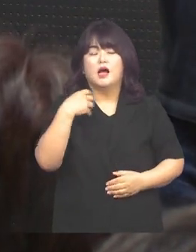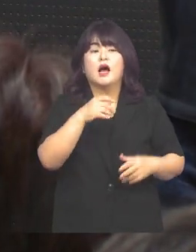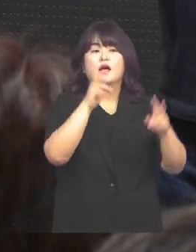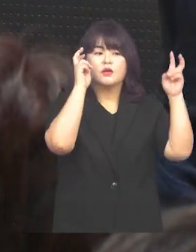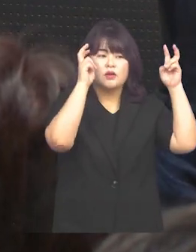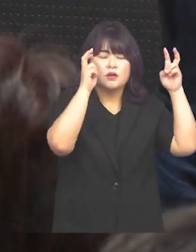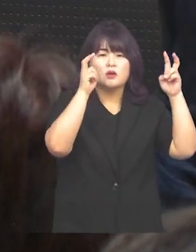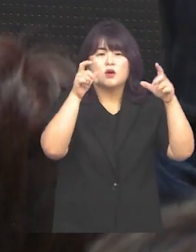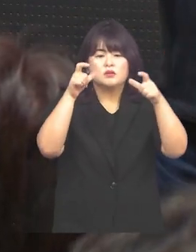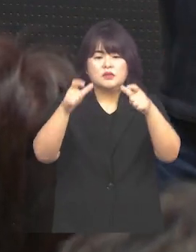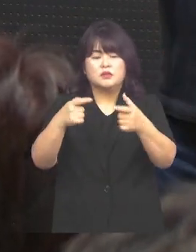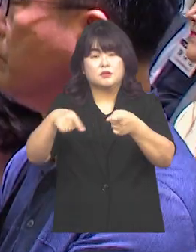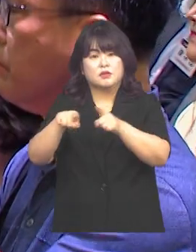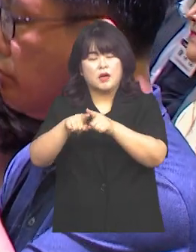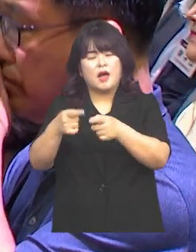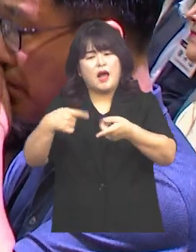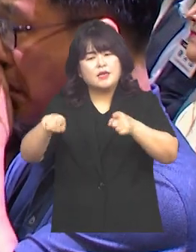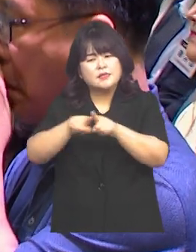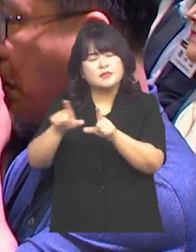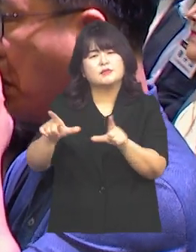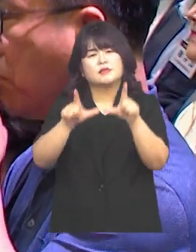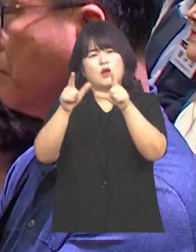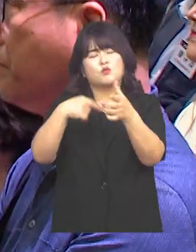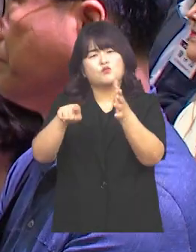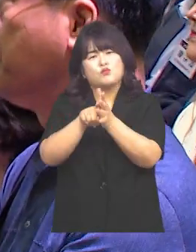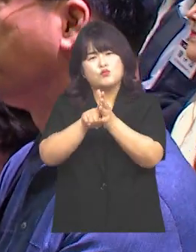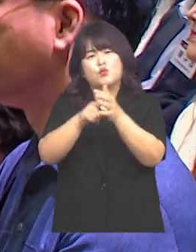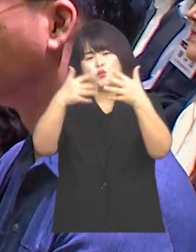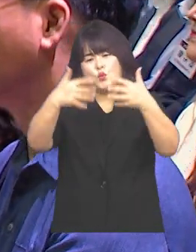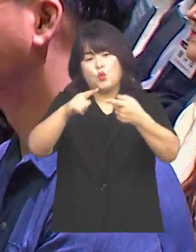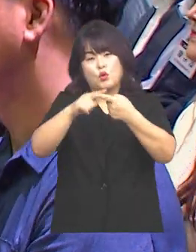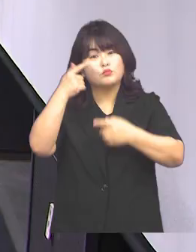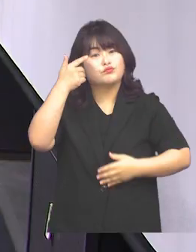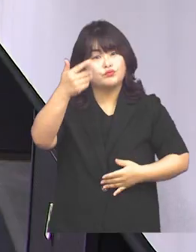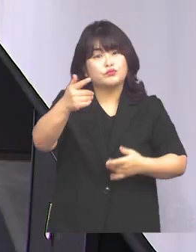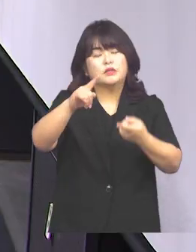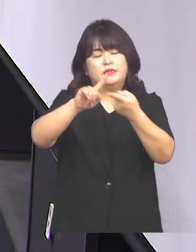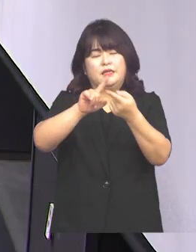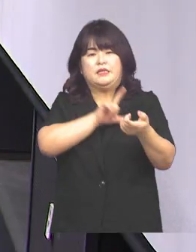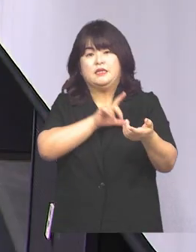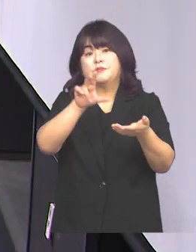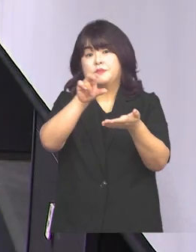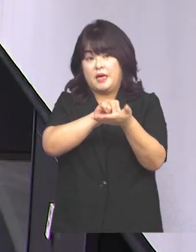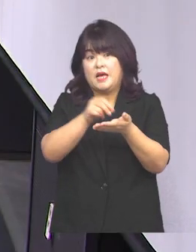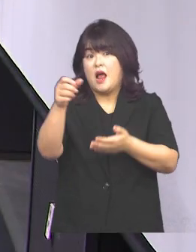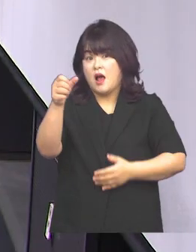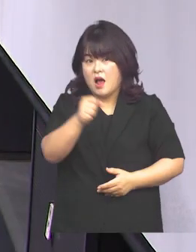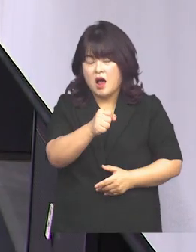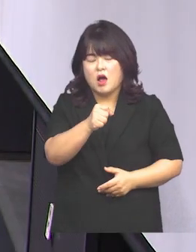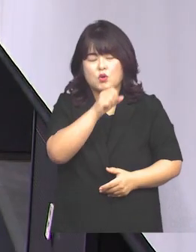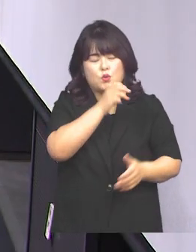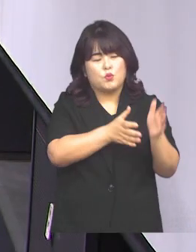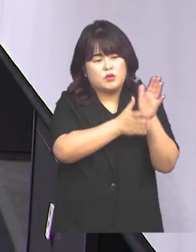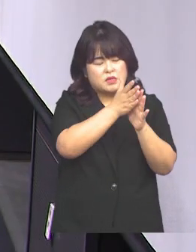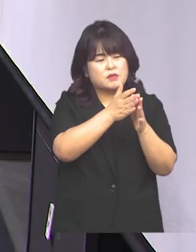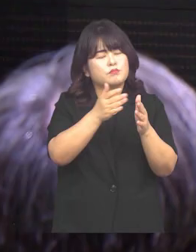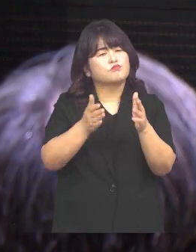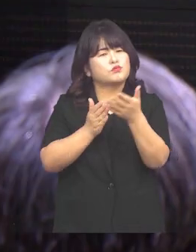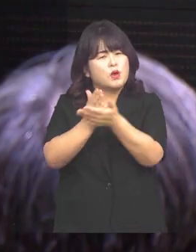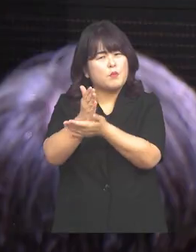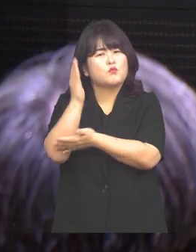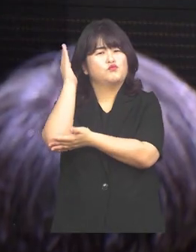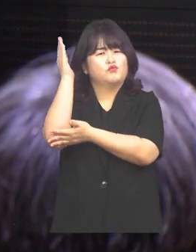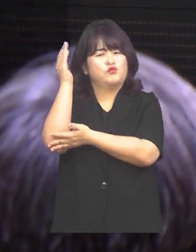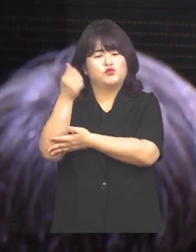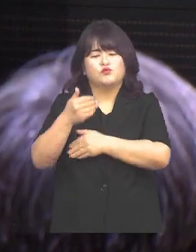기업과 시민이 공존할 수 있는 도시 생태계의 조건을 묻다라는 주제를 바탕으로 이상일 시장과 반도체 산업 관련 전문가들의